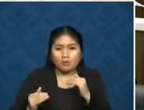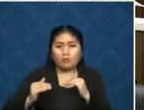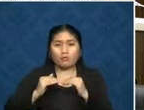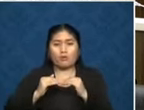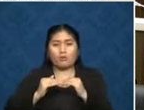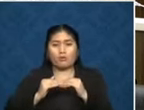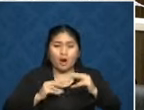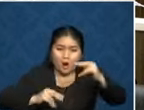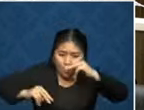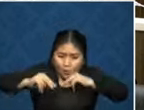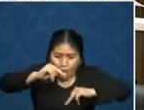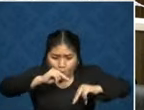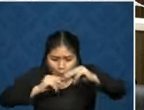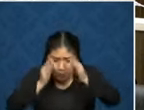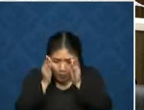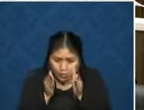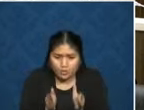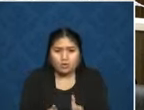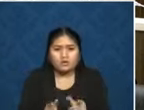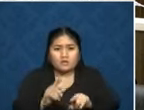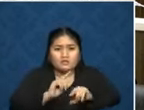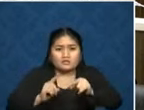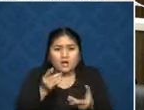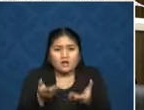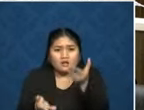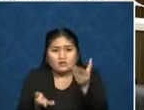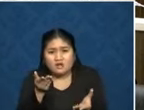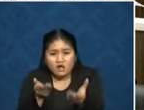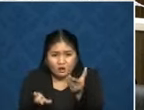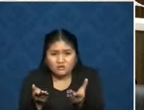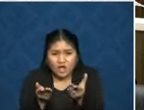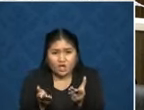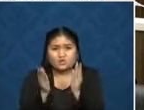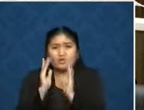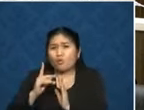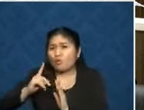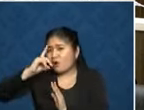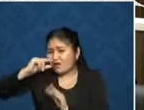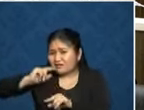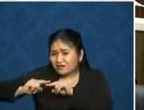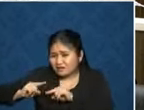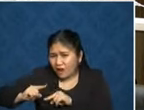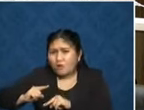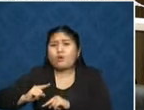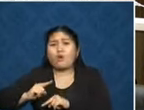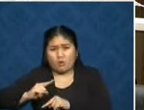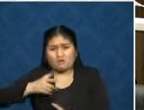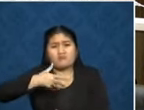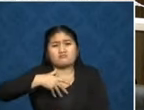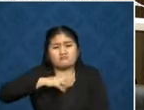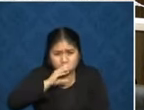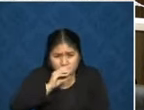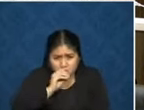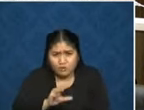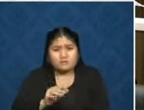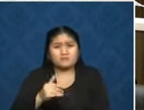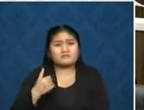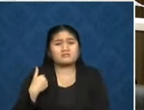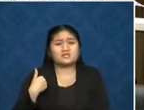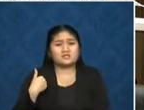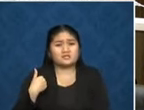มนุษย์ไม่ว่าจะเป็นอีลอนมัสก์ไม่ว่าจะเป็นมาร์คซักเคอร์เบิร์กก็พูดถึงเรื่องนี้